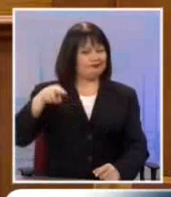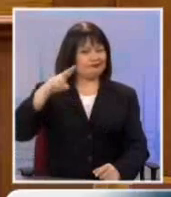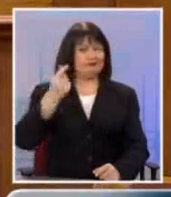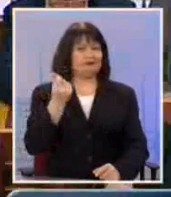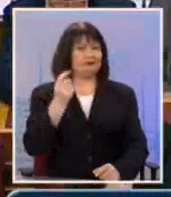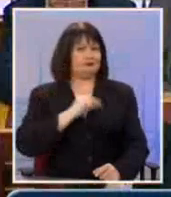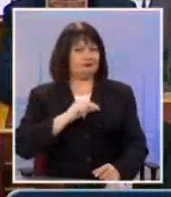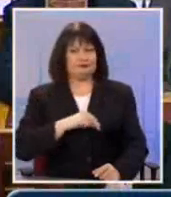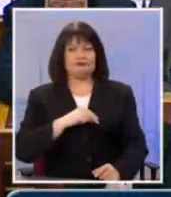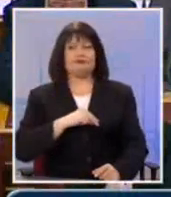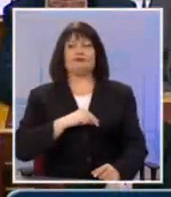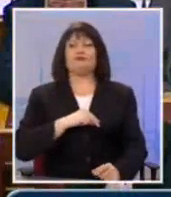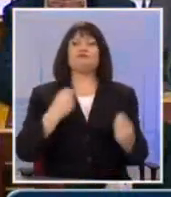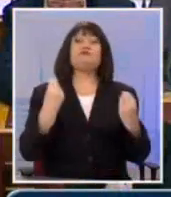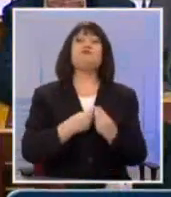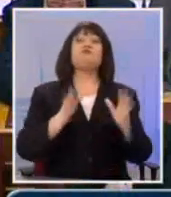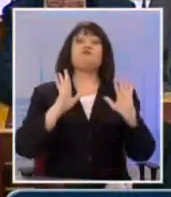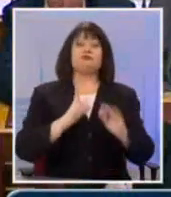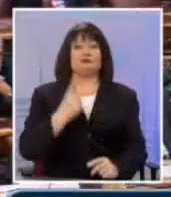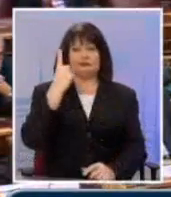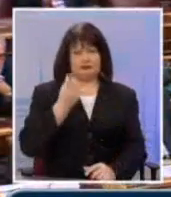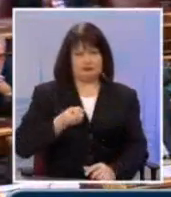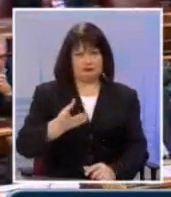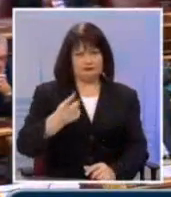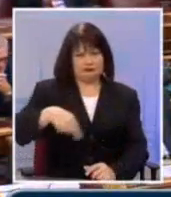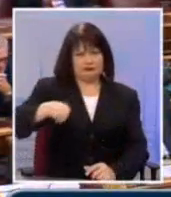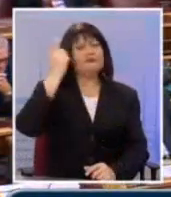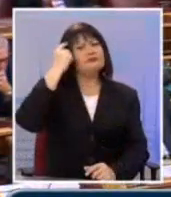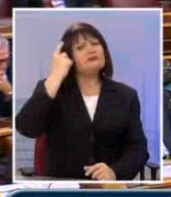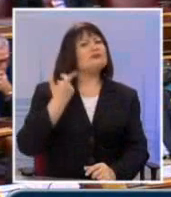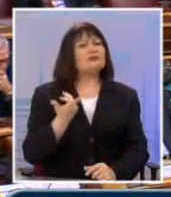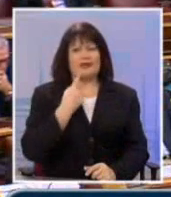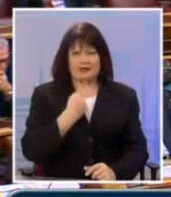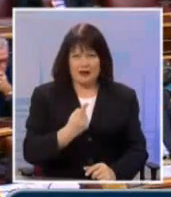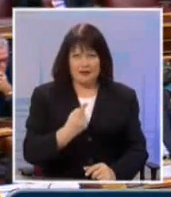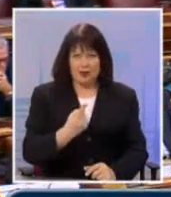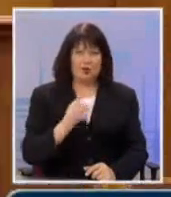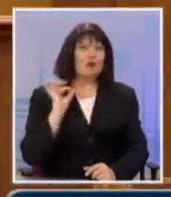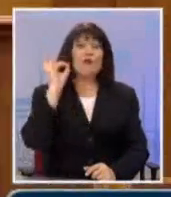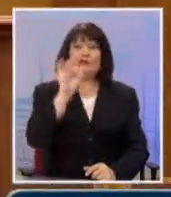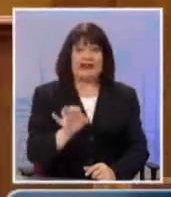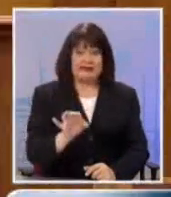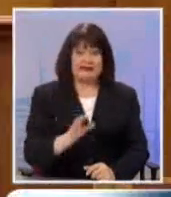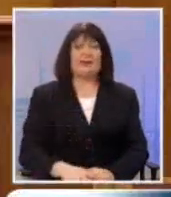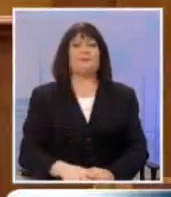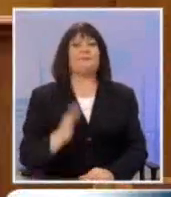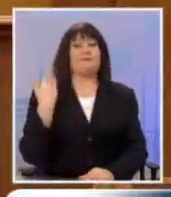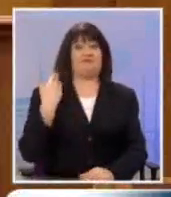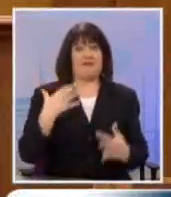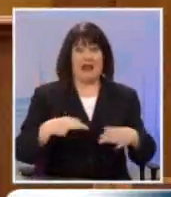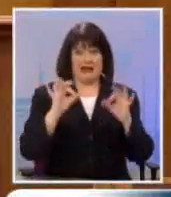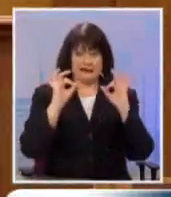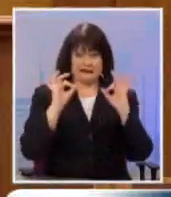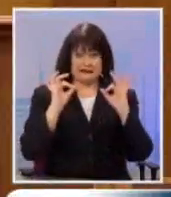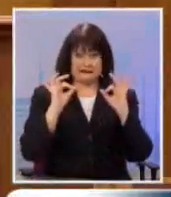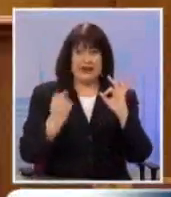αντίφαση. Εγώ θέλω να σας πω μόνο έναν αριθμό για να καταλάβετε το επίπεδο που έχουμε φτάσει. Όταν άρχισε η περίοδο